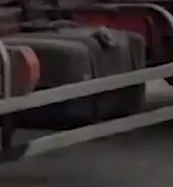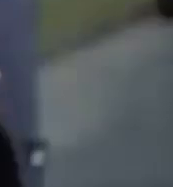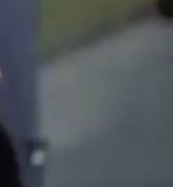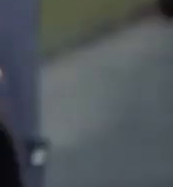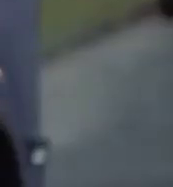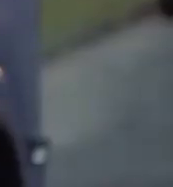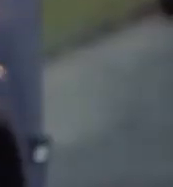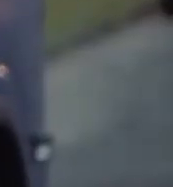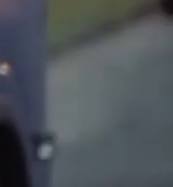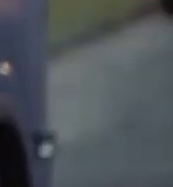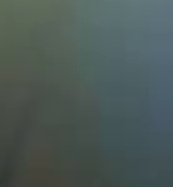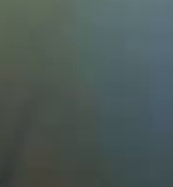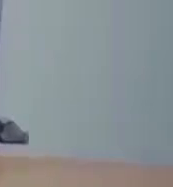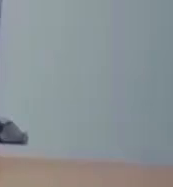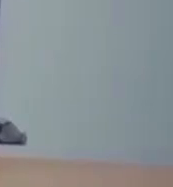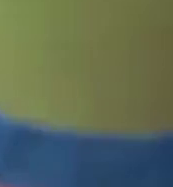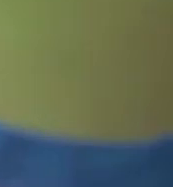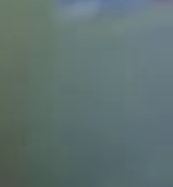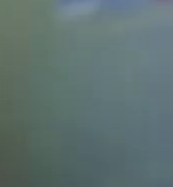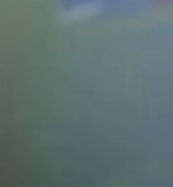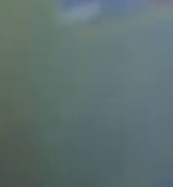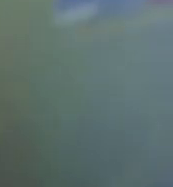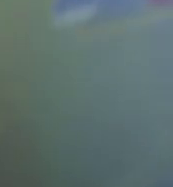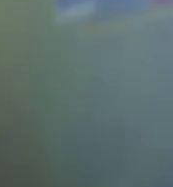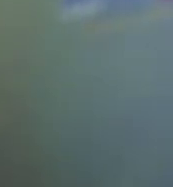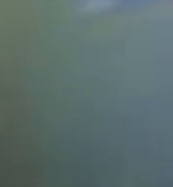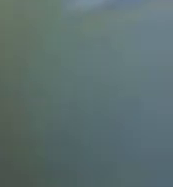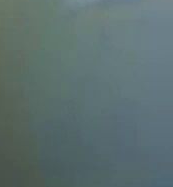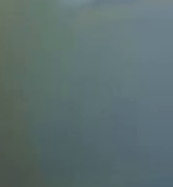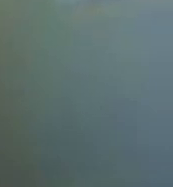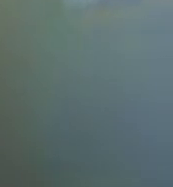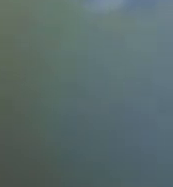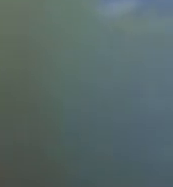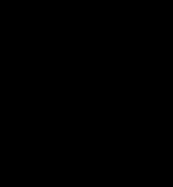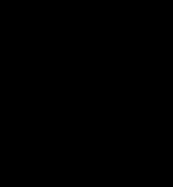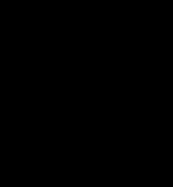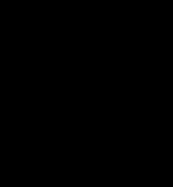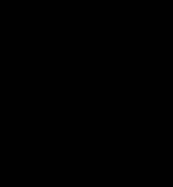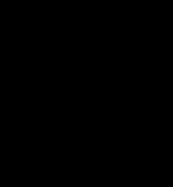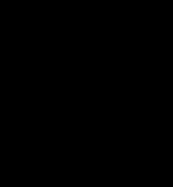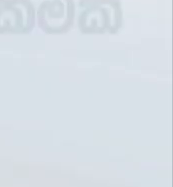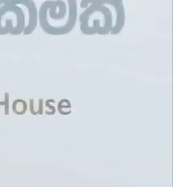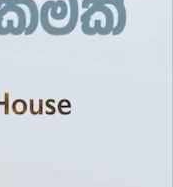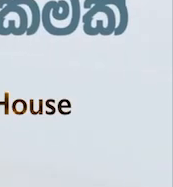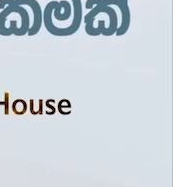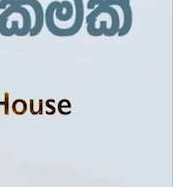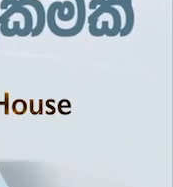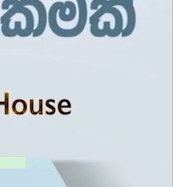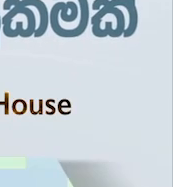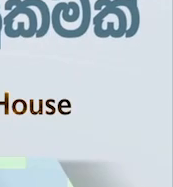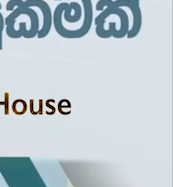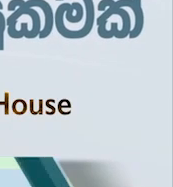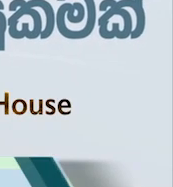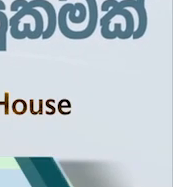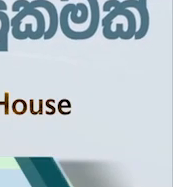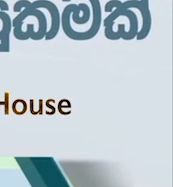ලීෆ් කාර් එකක් තියෙන අයටත් ගන්න ඉන්න අයටත් බැටරි ප්‍රශ්නේට එකම විසඳුම බොරලස්කම ලීෆ් හවුස්. සුළු හා මධ්‍ය